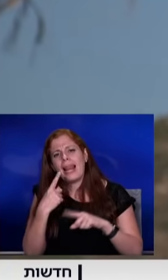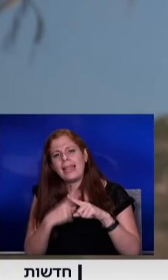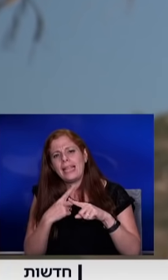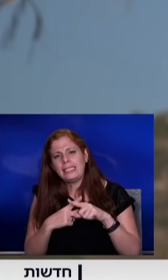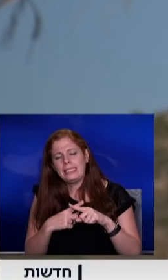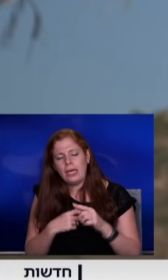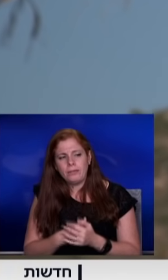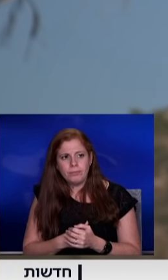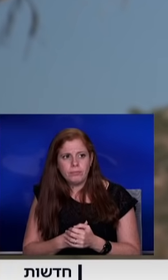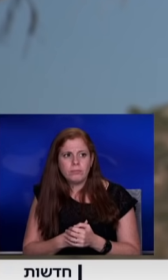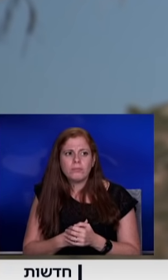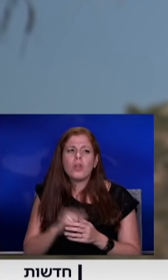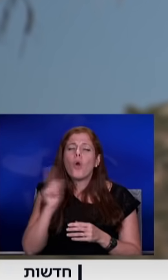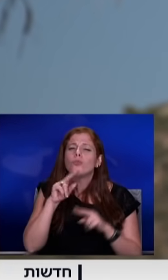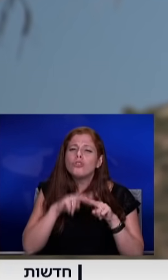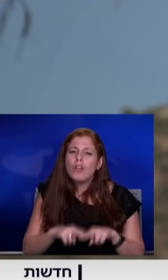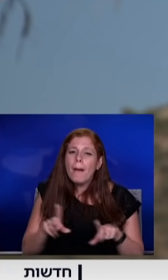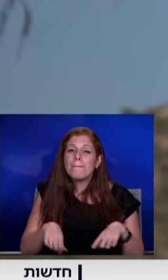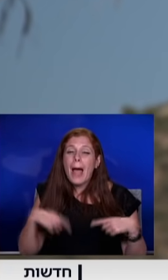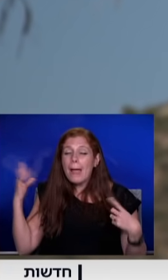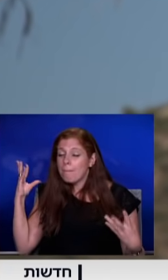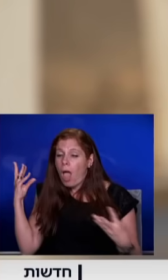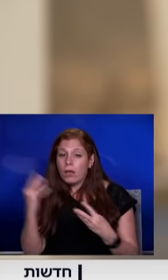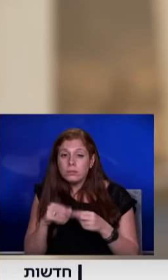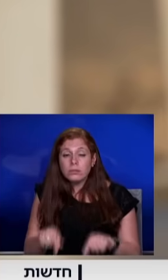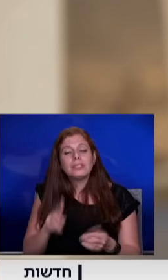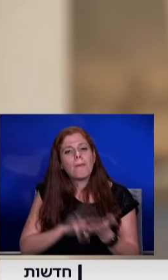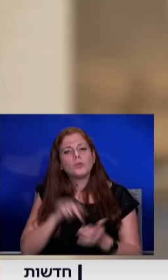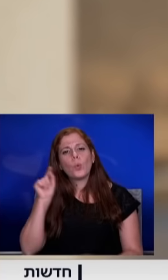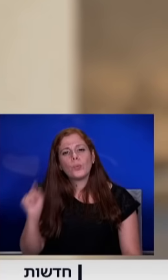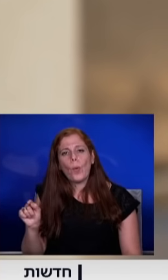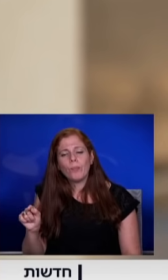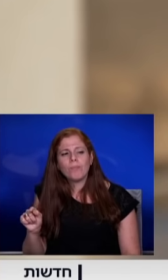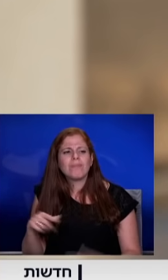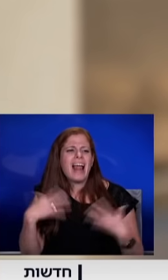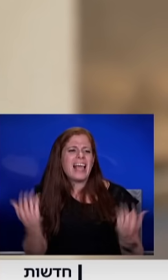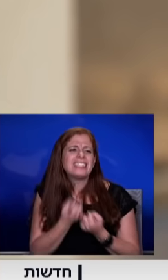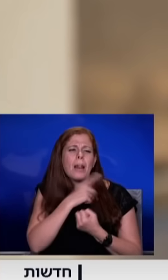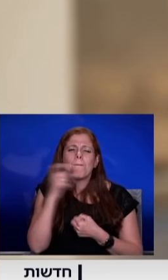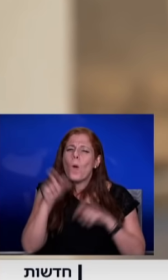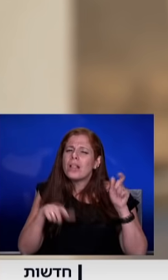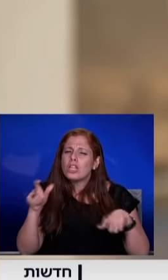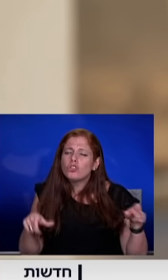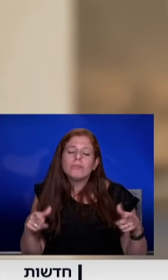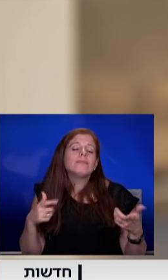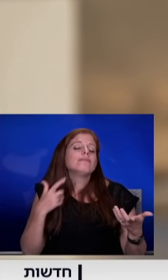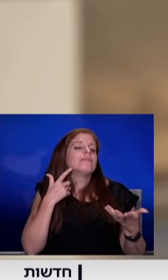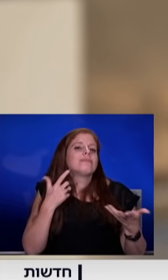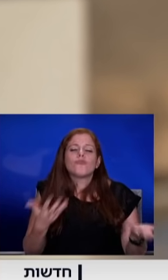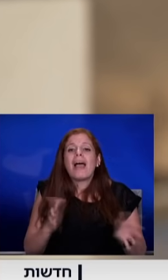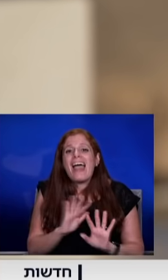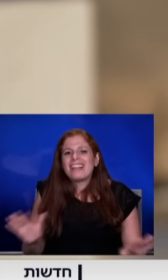שנשארו במיר, כל מי שנשאר בחיים מאז, זה בזכותו. להציל מאות אנשים, שמה, אין